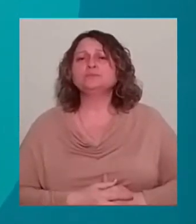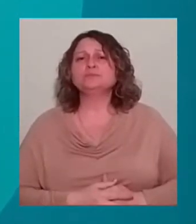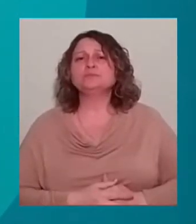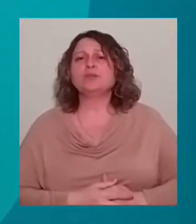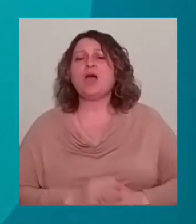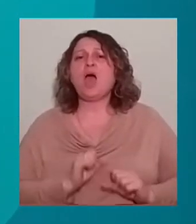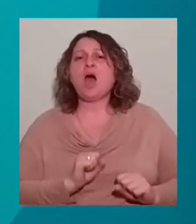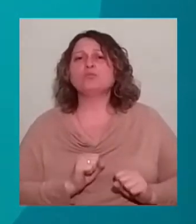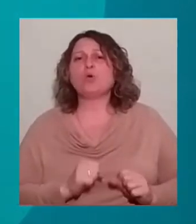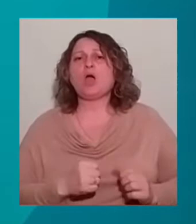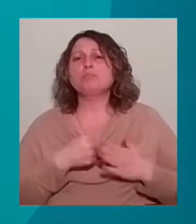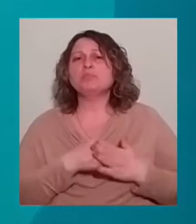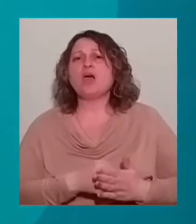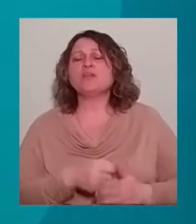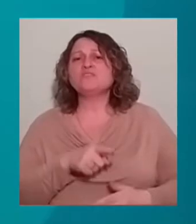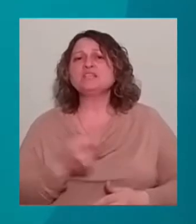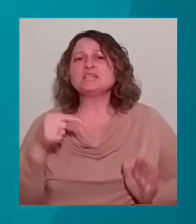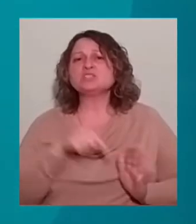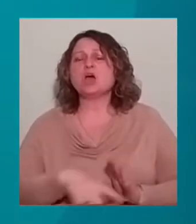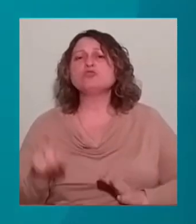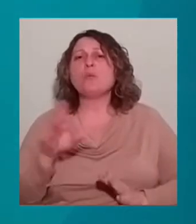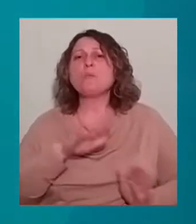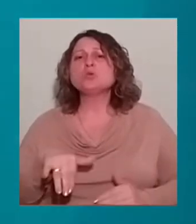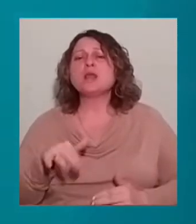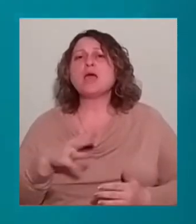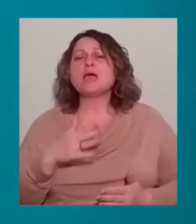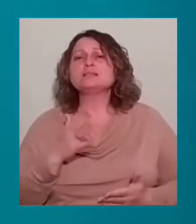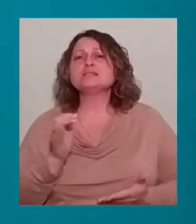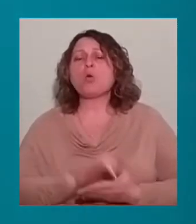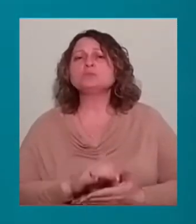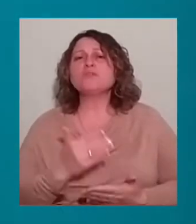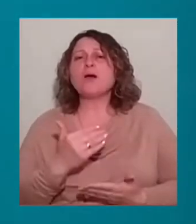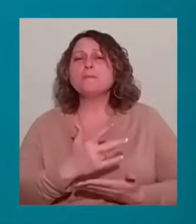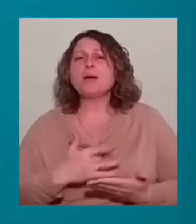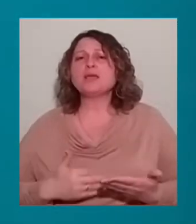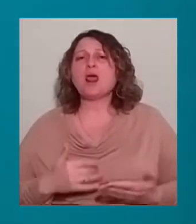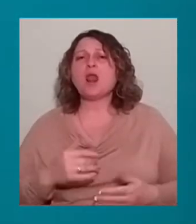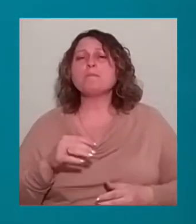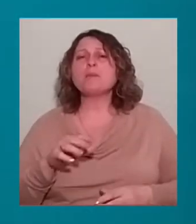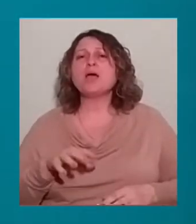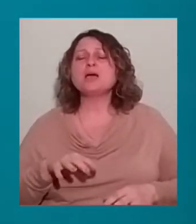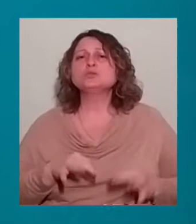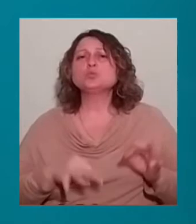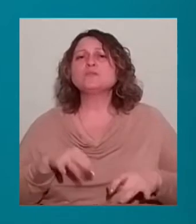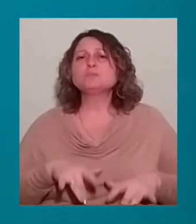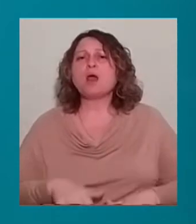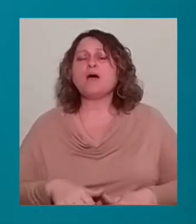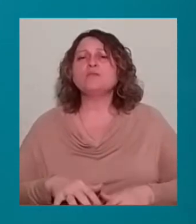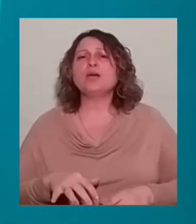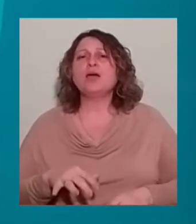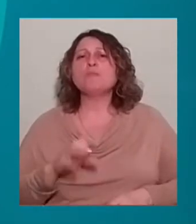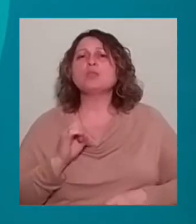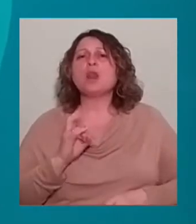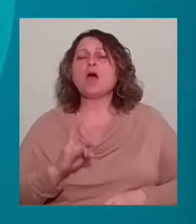Володимир Вацько. Він зазначив, що після знайомства з матеріалами кримінального провадження слідчим управлінням Національної поліції Бодилану не було